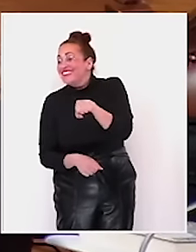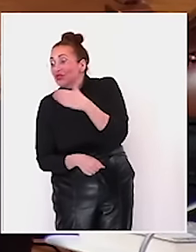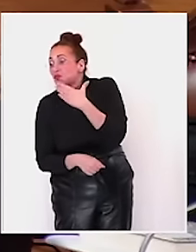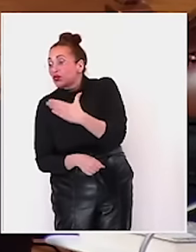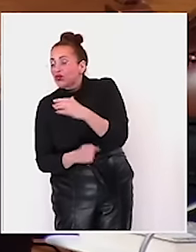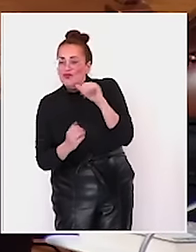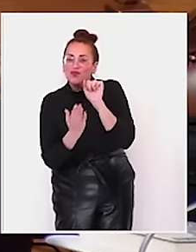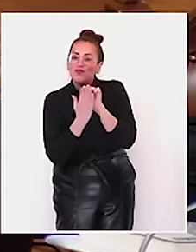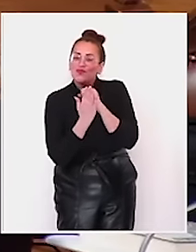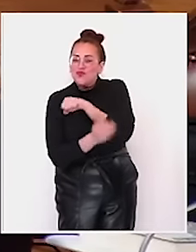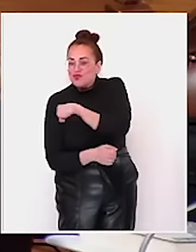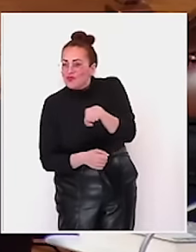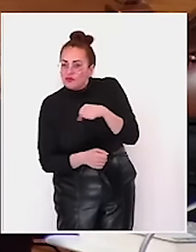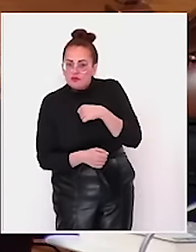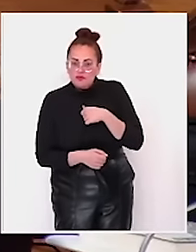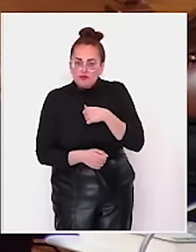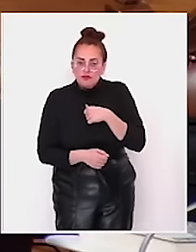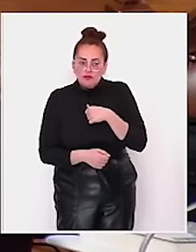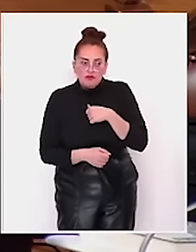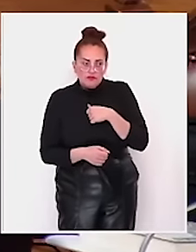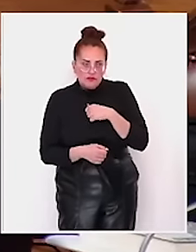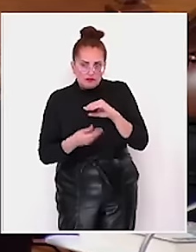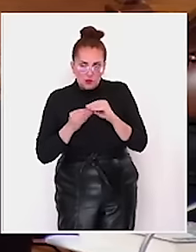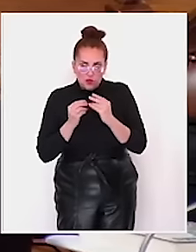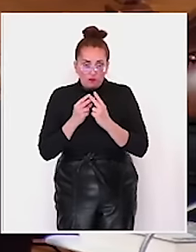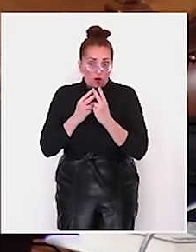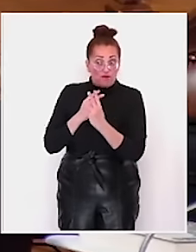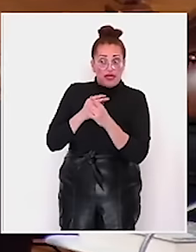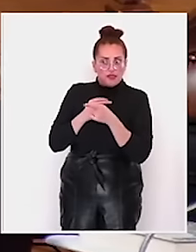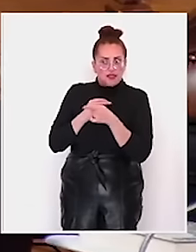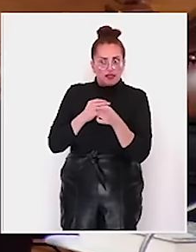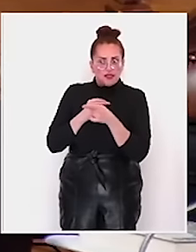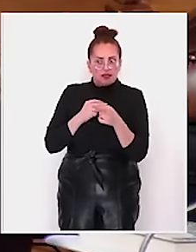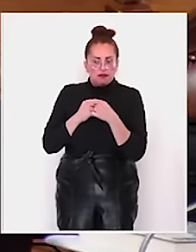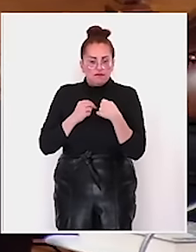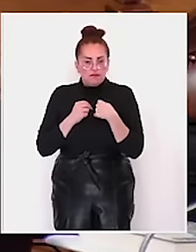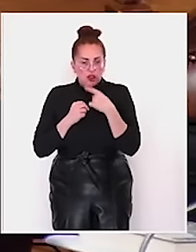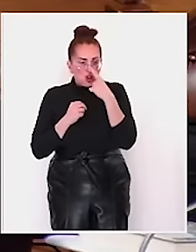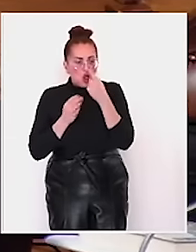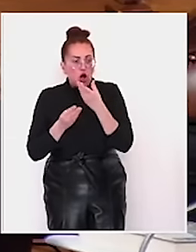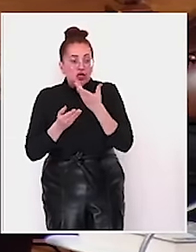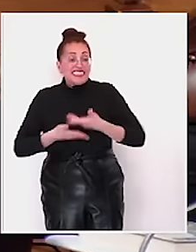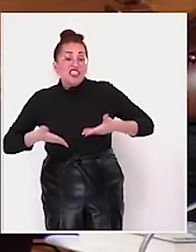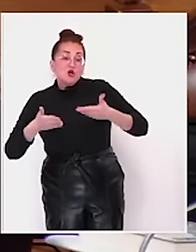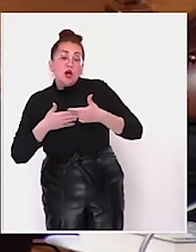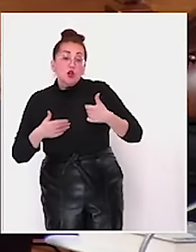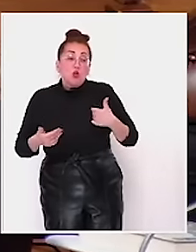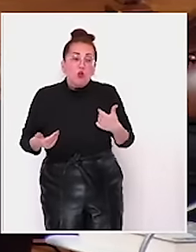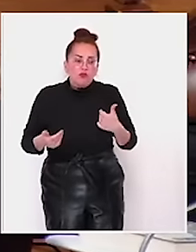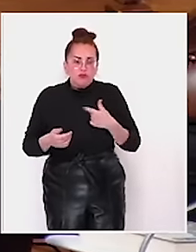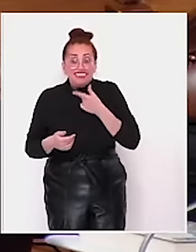en plus, faire du porte-à-porte, être confronté en permanence avec des gens alors plus ou moins sensibilisés à la situation, plus ou moins sympas,